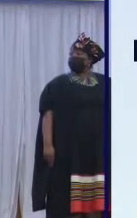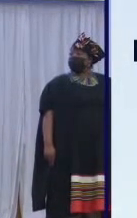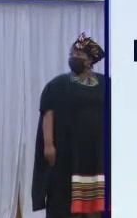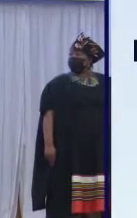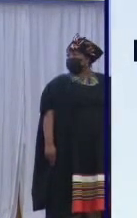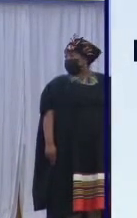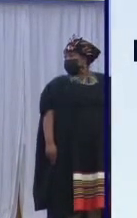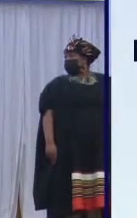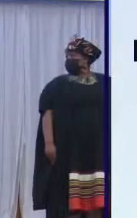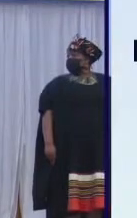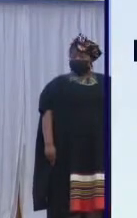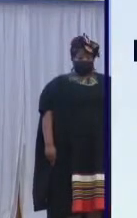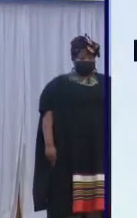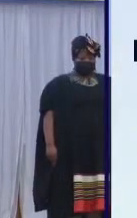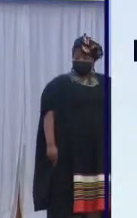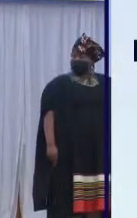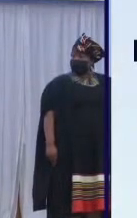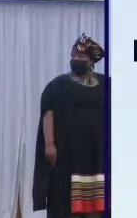Nomahlubi Mbixane,